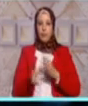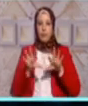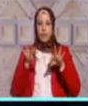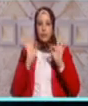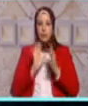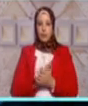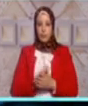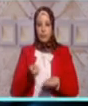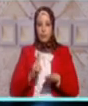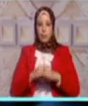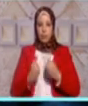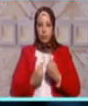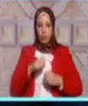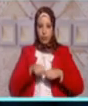الري،